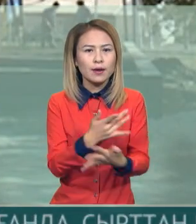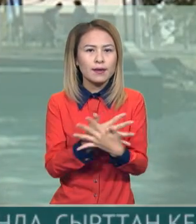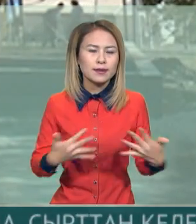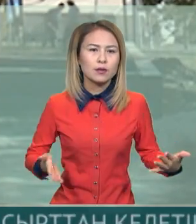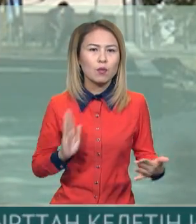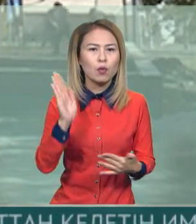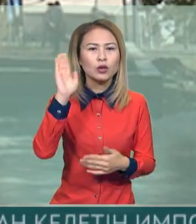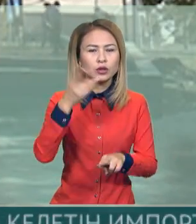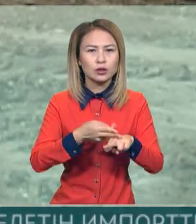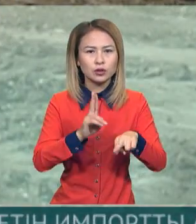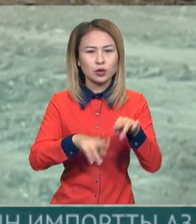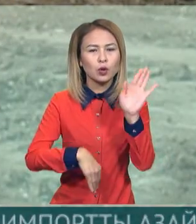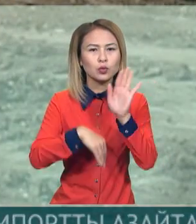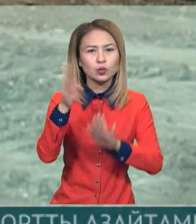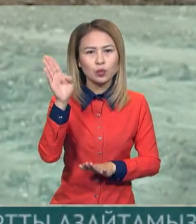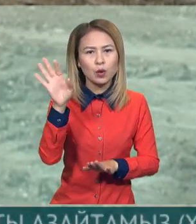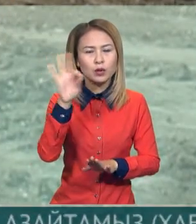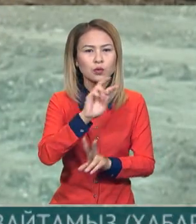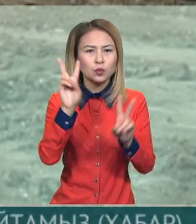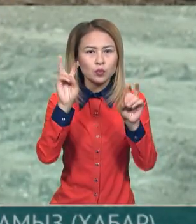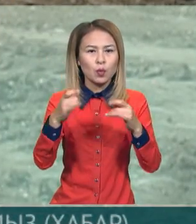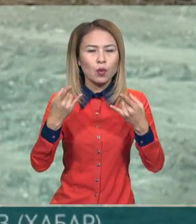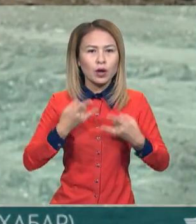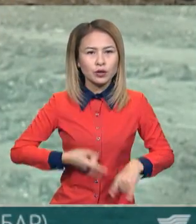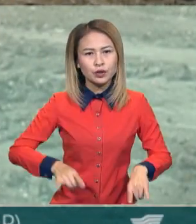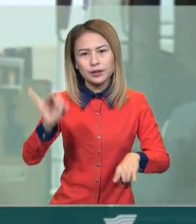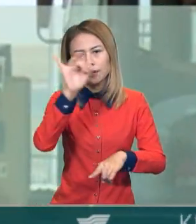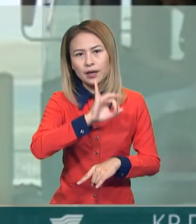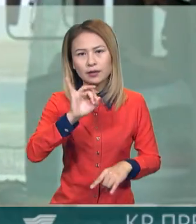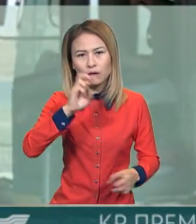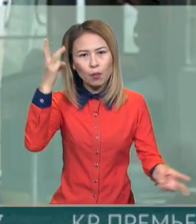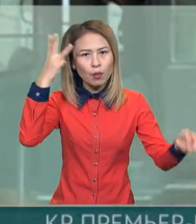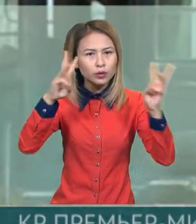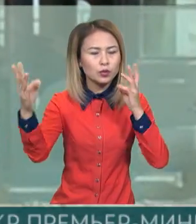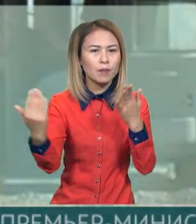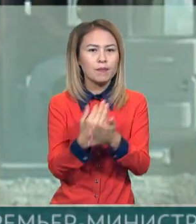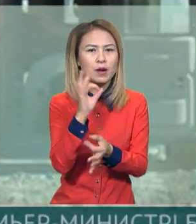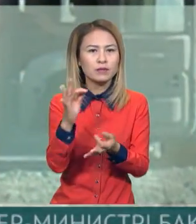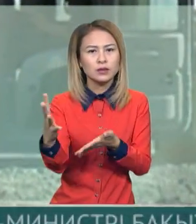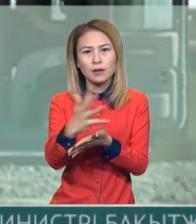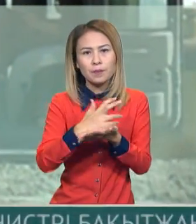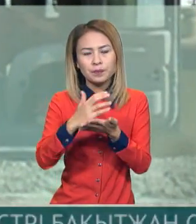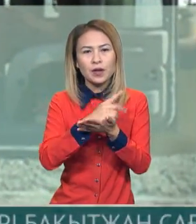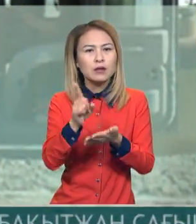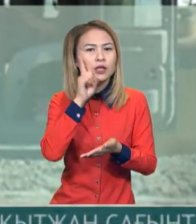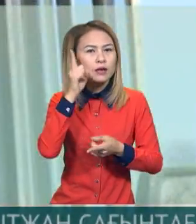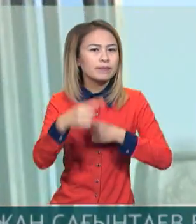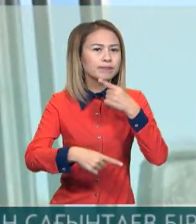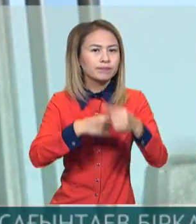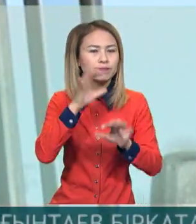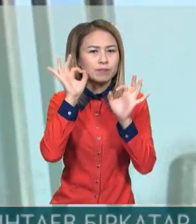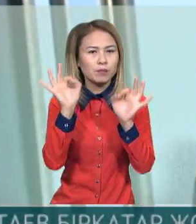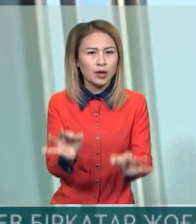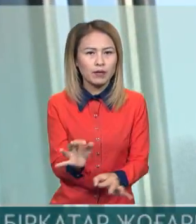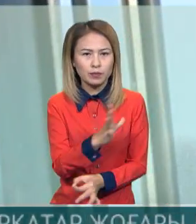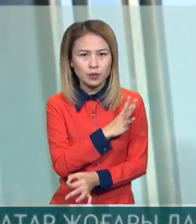емес. Елбасының болашаққа бағдар рухани жаңғыру атты мақаласында туған жердің тарихын жинақтау, оны жас ұрпақтың санасына сіңіру